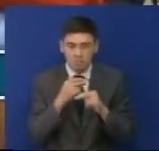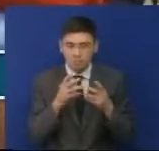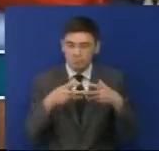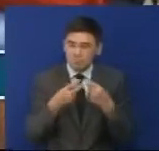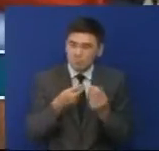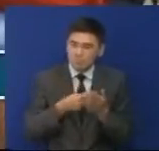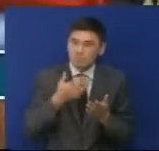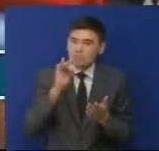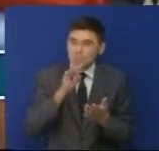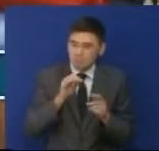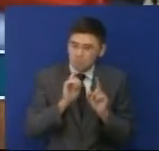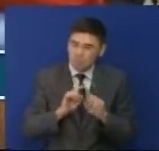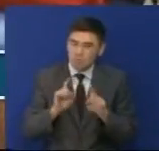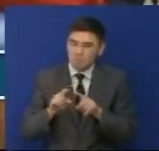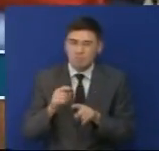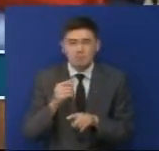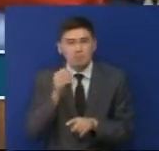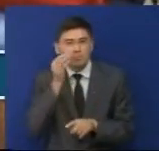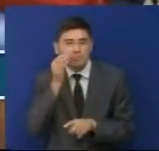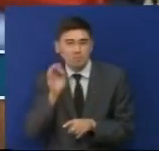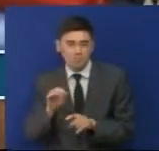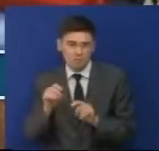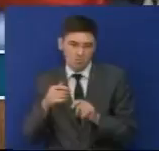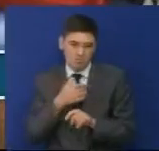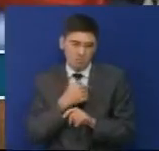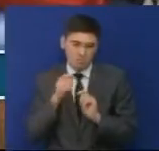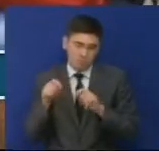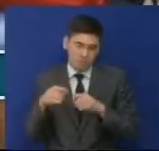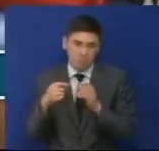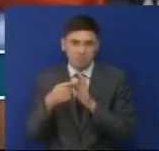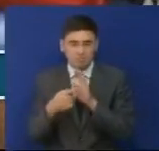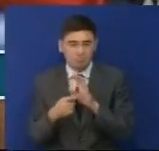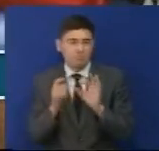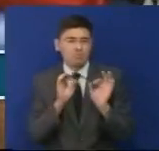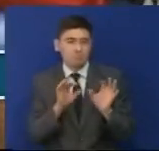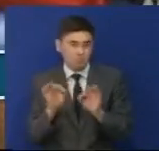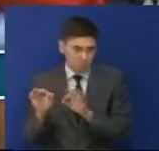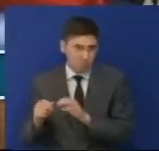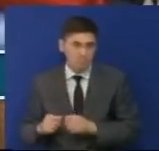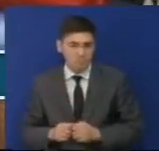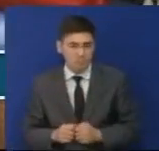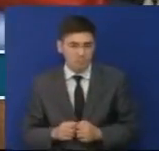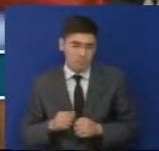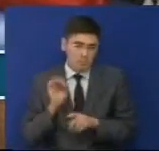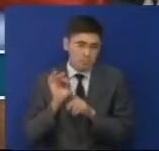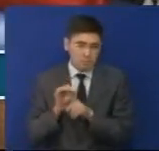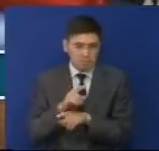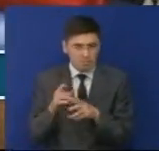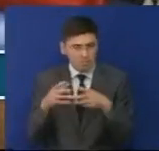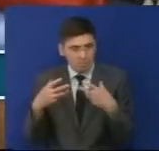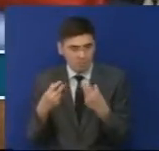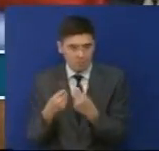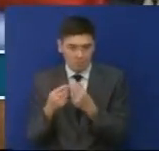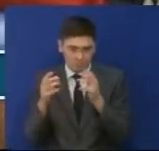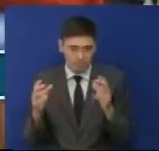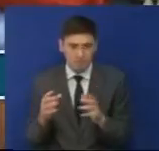жас отбасылармен тәжірибемізбен бөліскіміз келеді. Қандай да бір қиындықтарға мойымай, қарым-қатынастардың беріктігін сақтау әр ерлі зайыптының